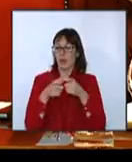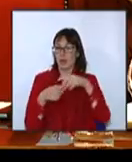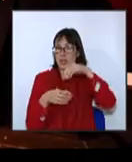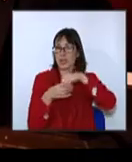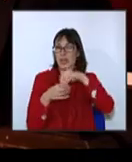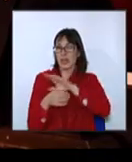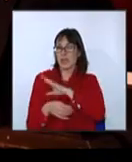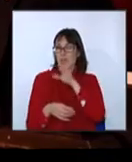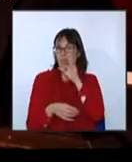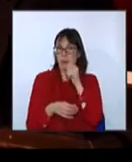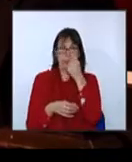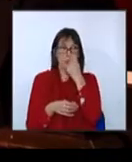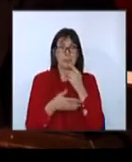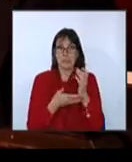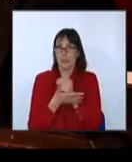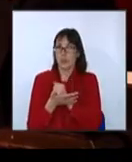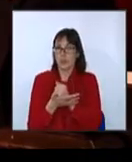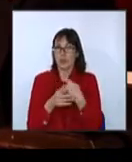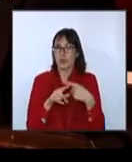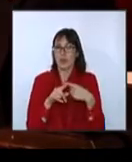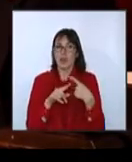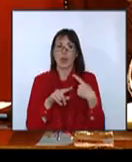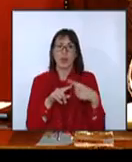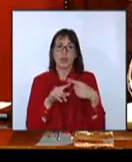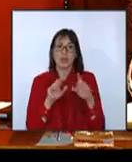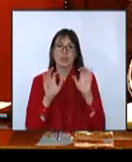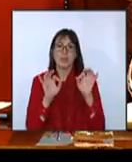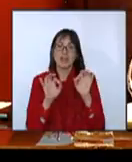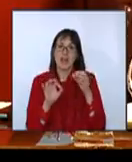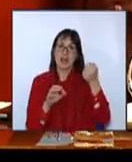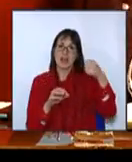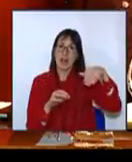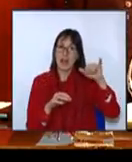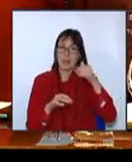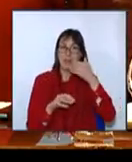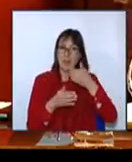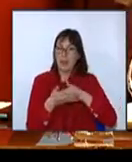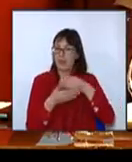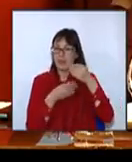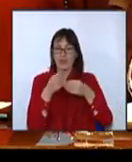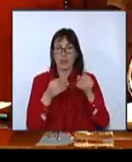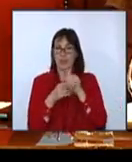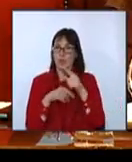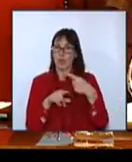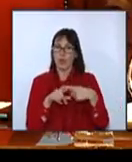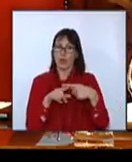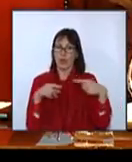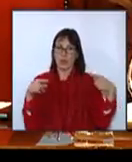bé hi érem tots, perquè ja li he dit que coses extres que ens deia l'AMI que féssim, per exemple, aquí Vic coincidint que hi havia el